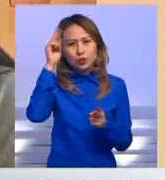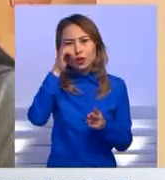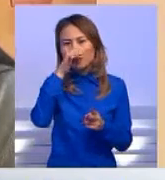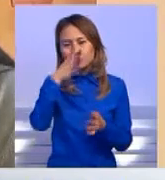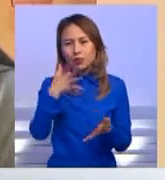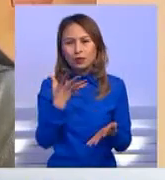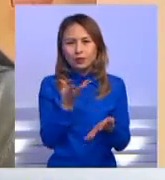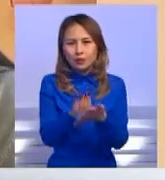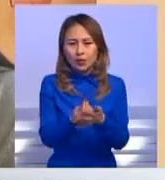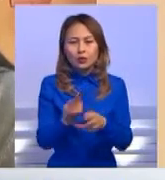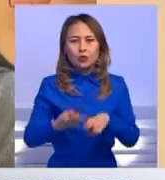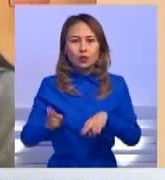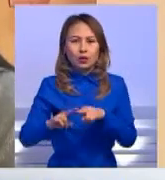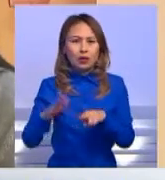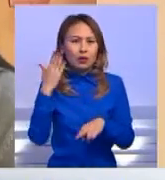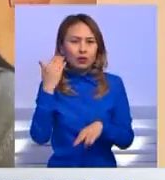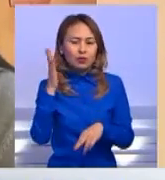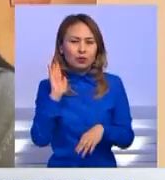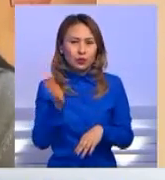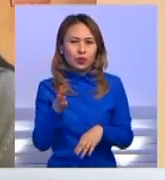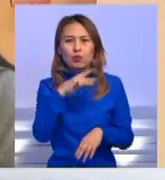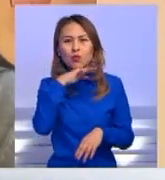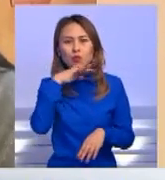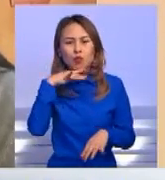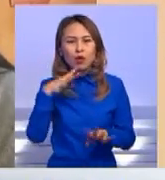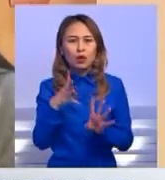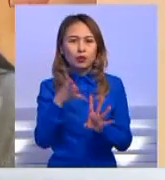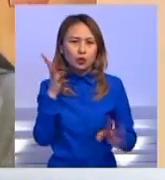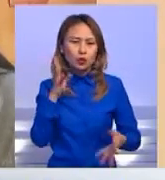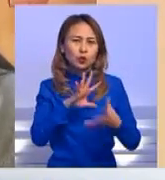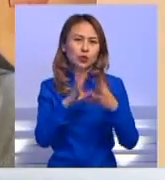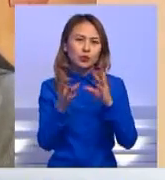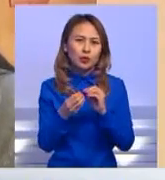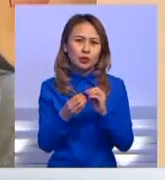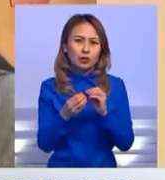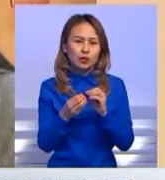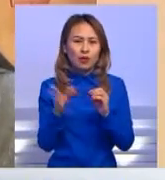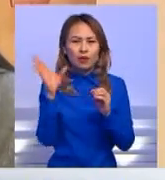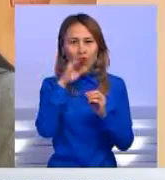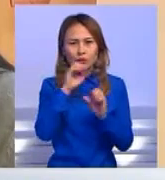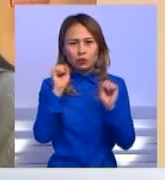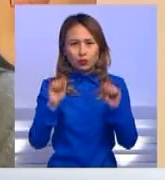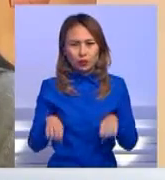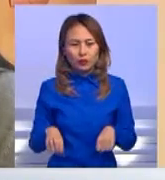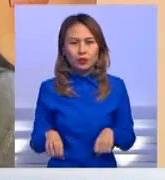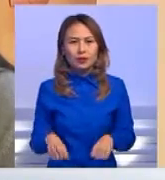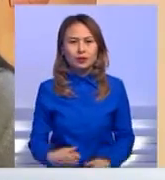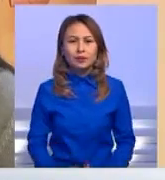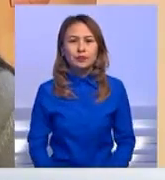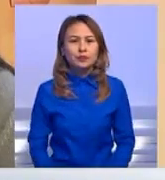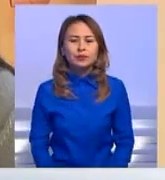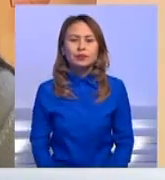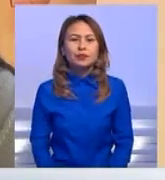көп. Сондай студенттерге бұл үлкен мүмкіндік көмек ретінде.